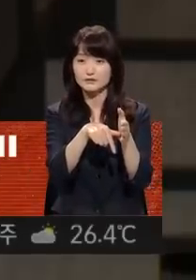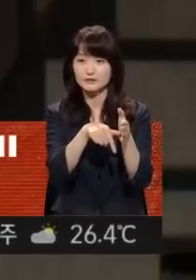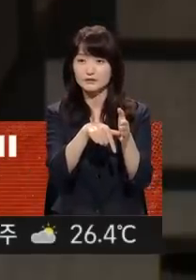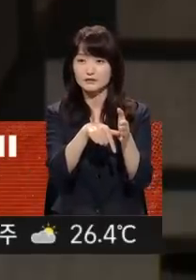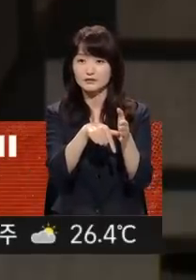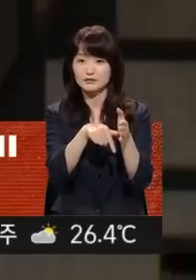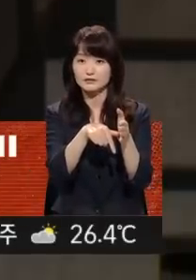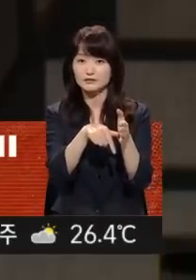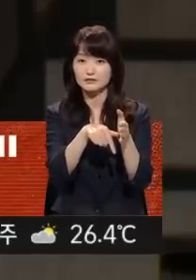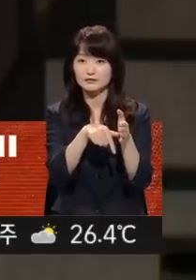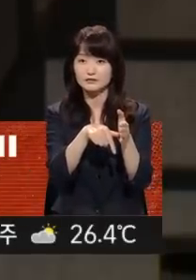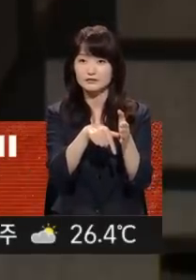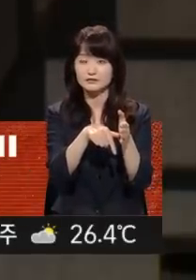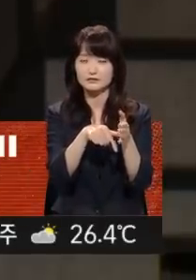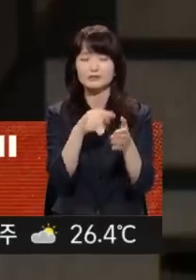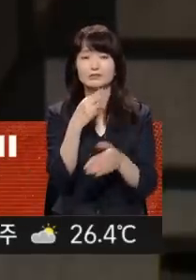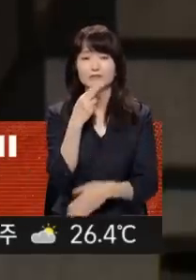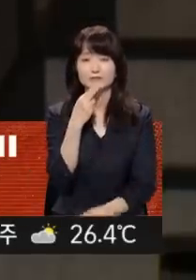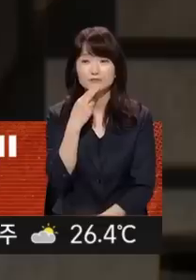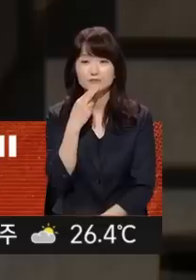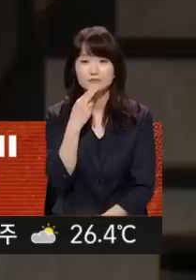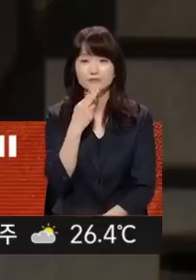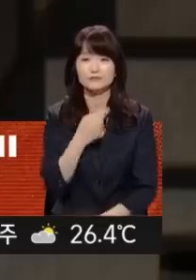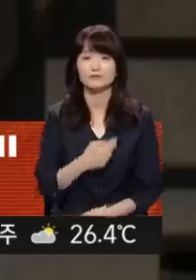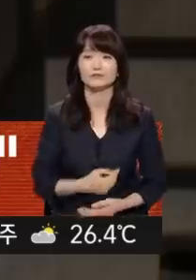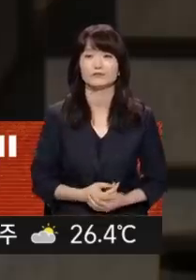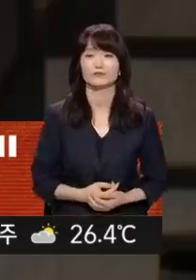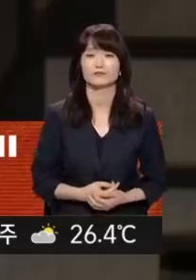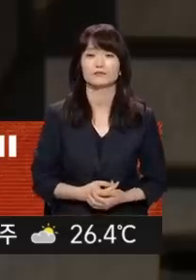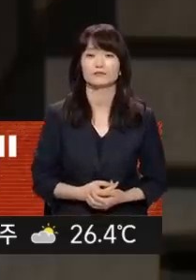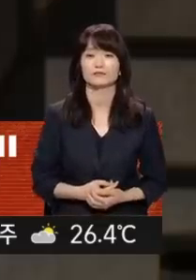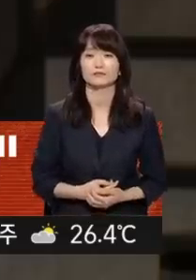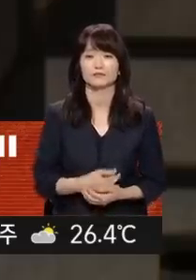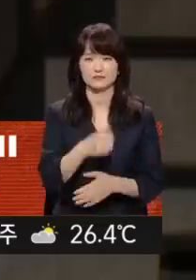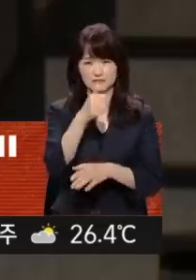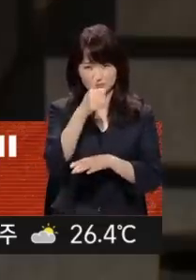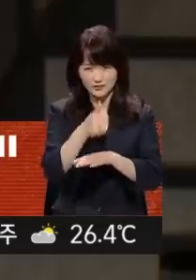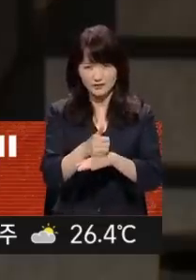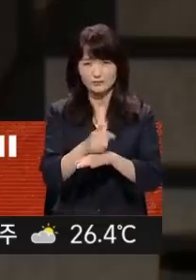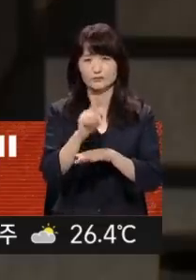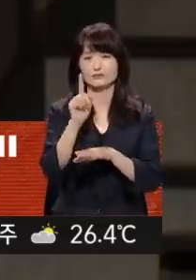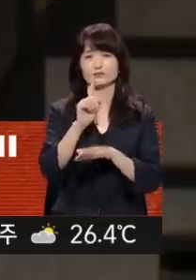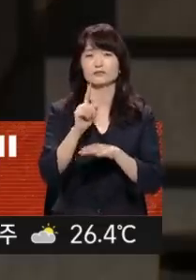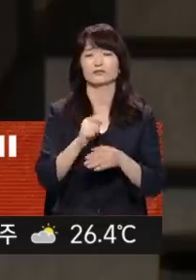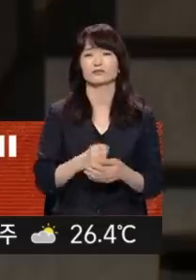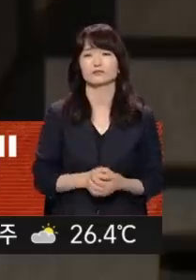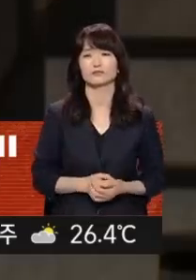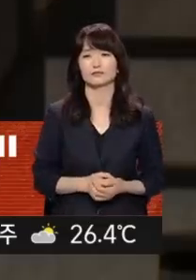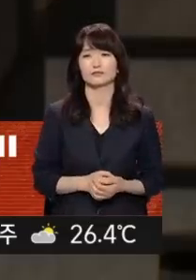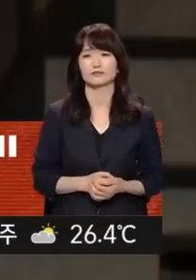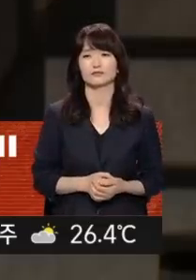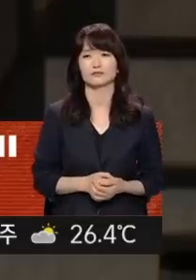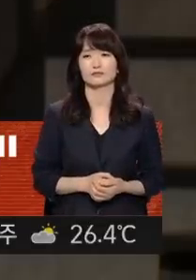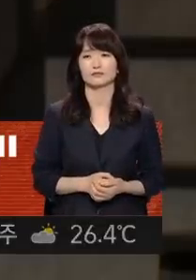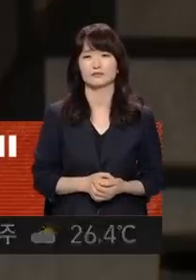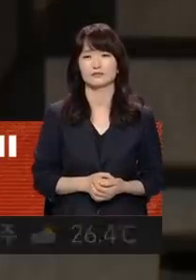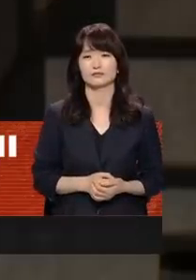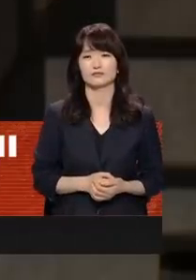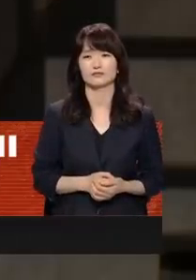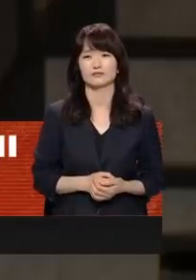그 없다면 그런 기회가 없다면 나중에는 이게 좀 그